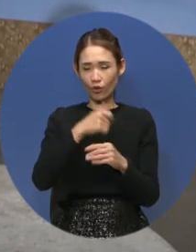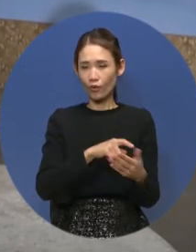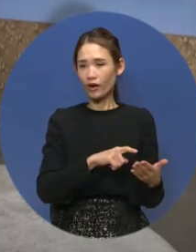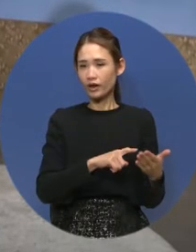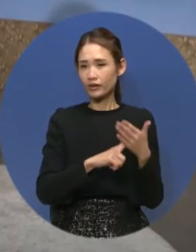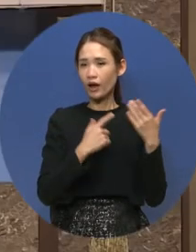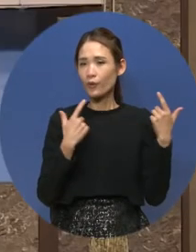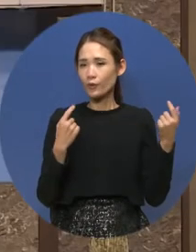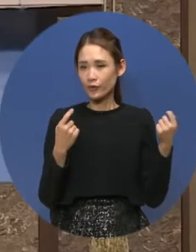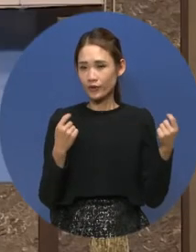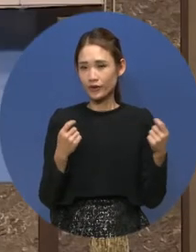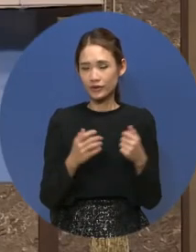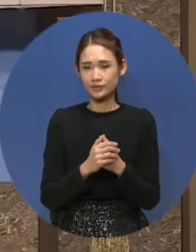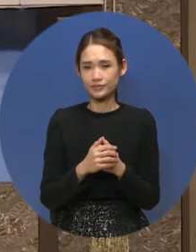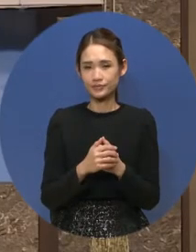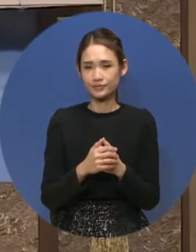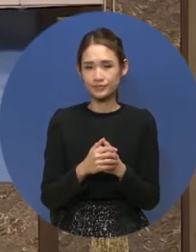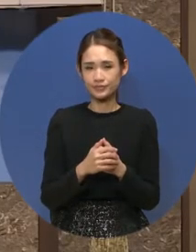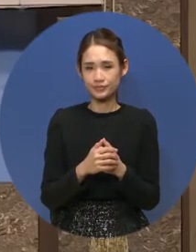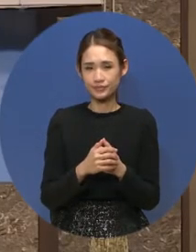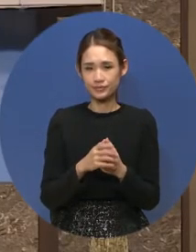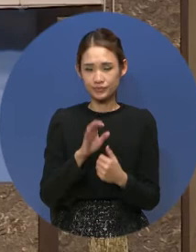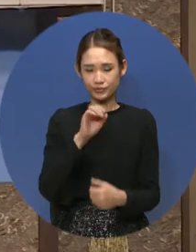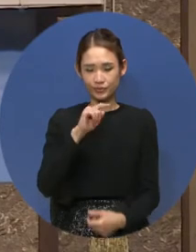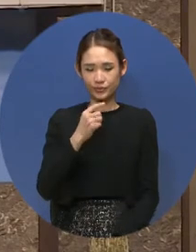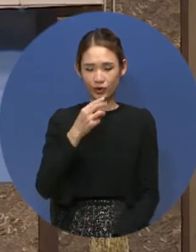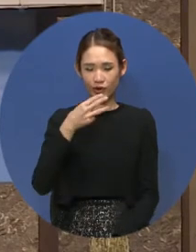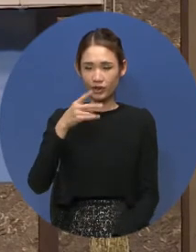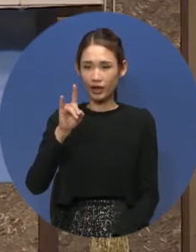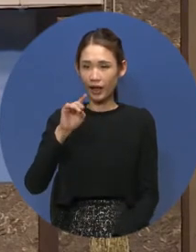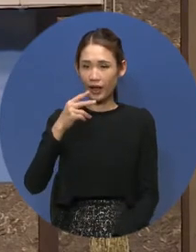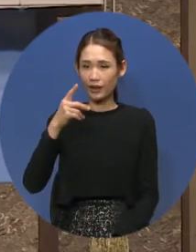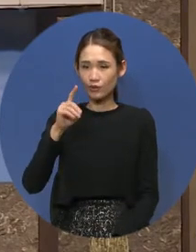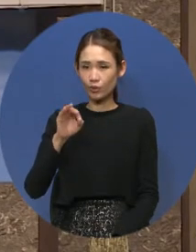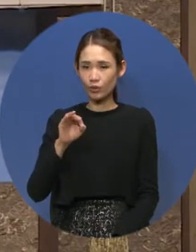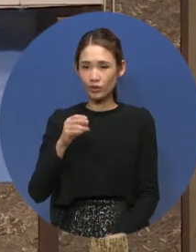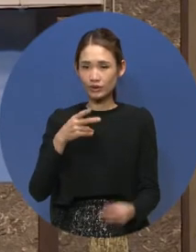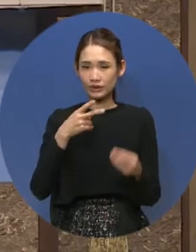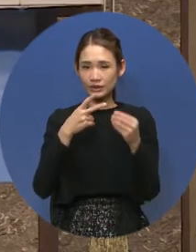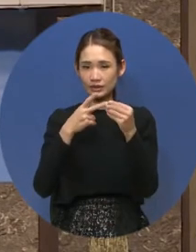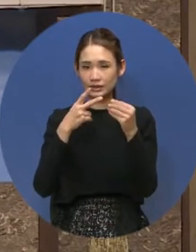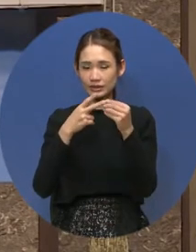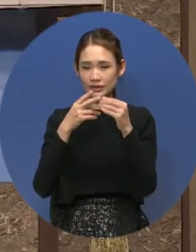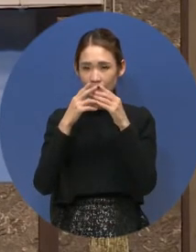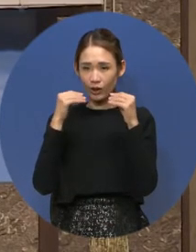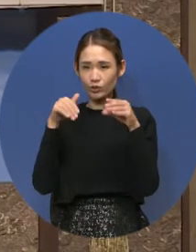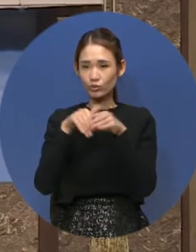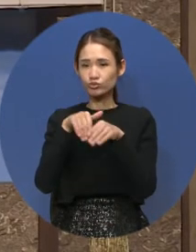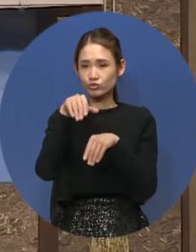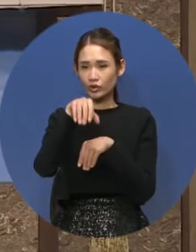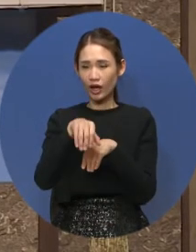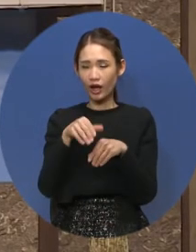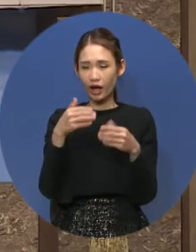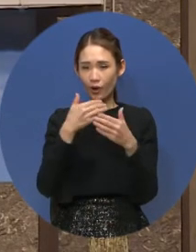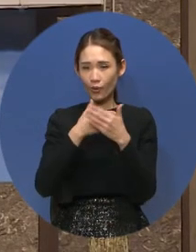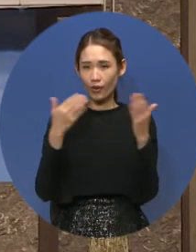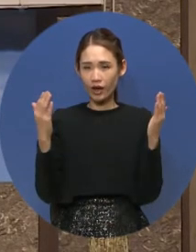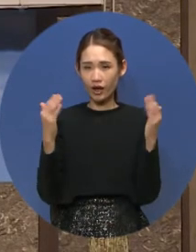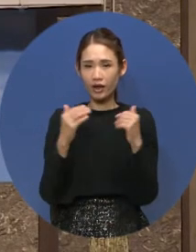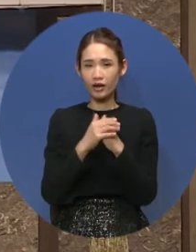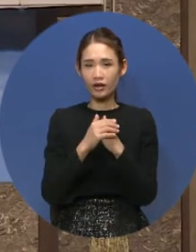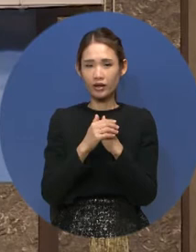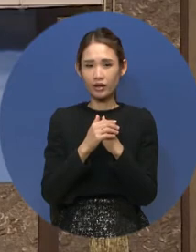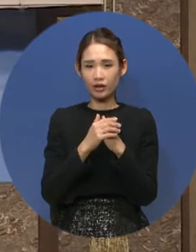저 생각을 합니다. 그리고 이제 물레동에 제2 세종문화회관을 짓는데요. 네. 제2 세종문화회관은 그 광화문에